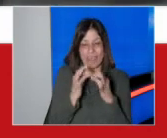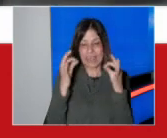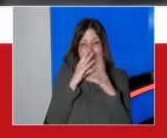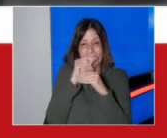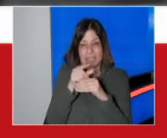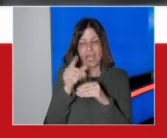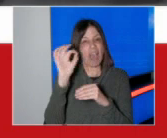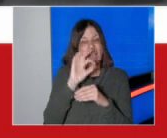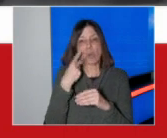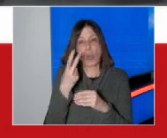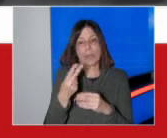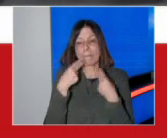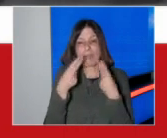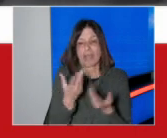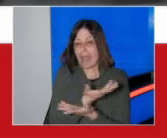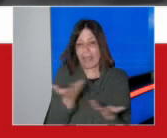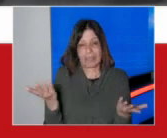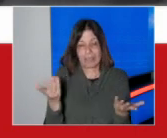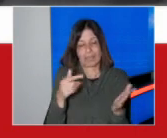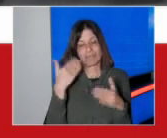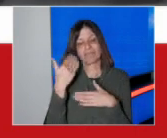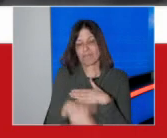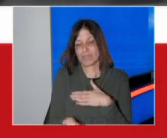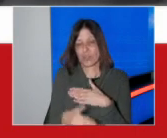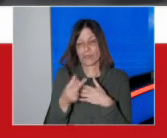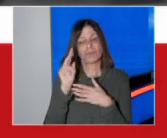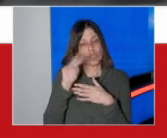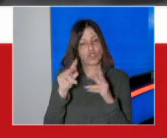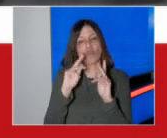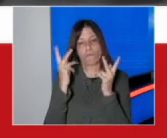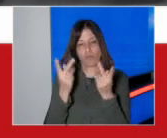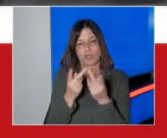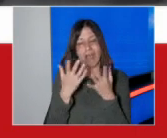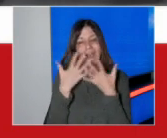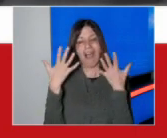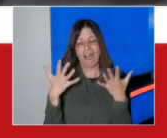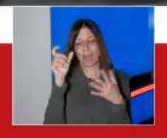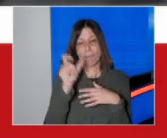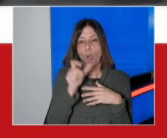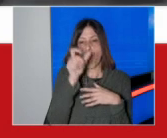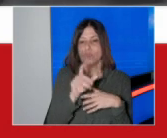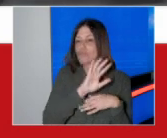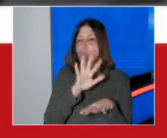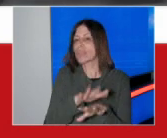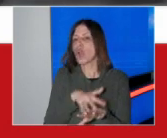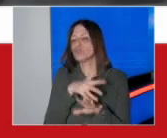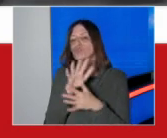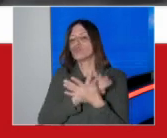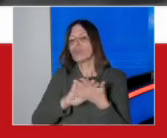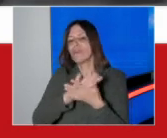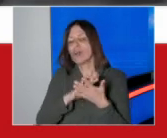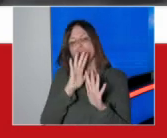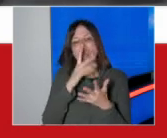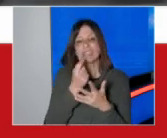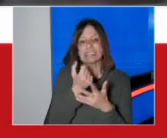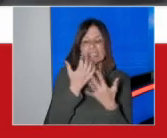אבל עדיין לא רואים כאן מענה. בסוף יניר צריך לומר את זה ביושר, okay. יש קבוצה רחבה מאוד באוכלוסייה, שלא תרגיש שום דבר, אולי